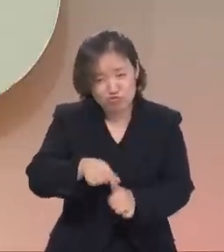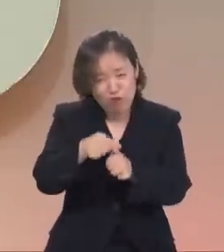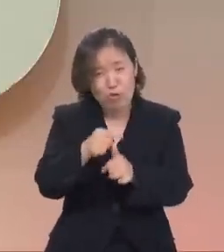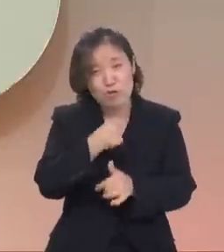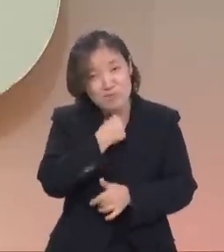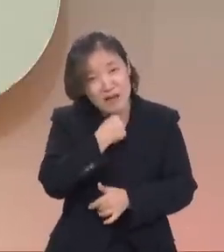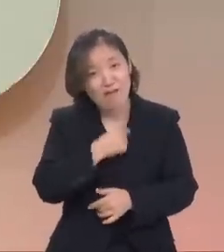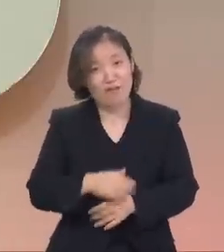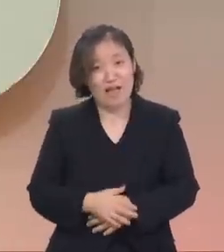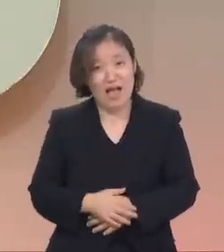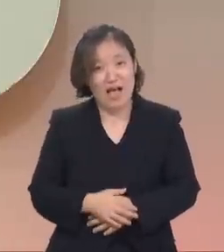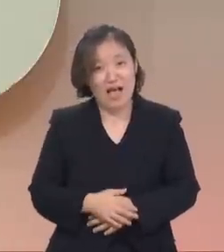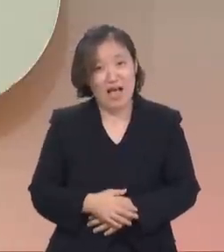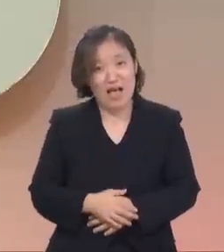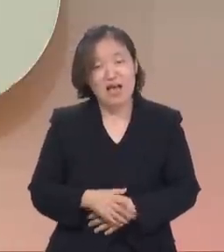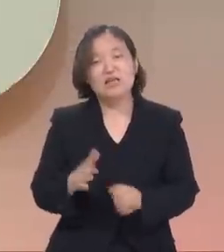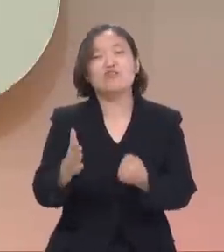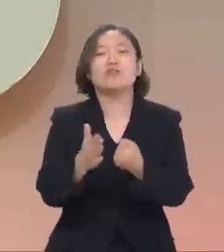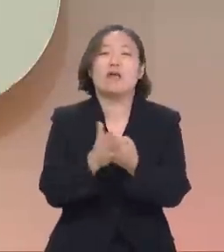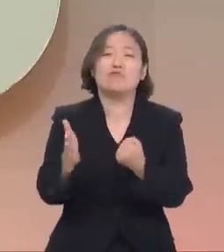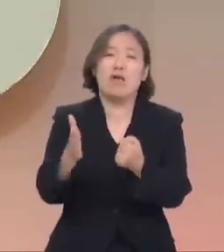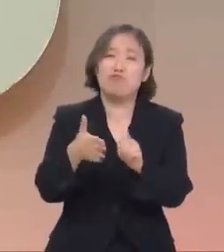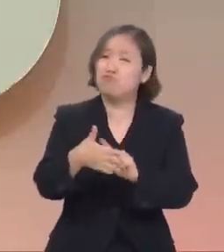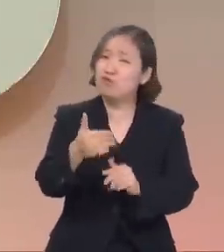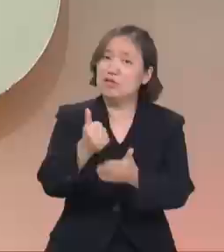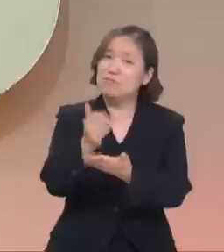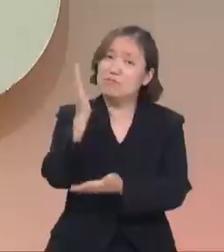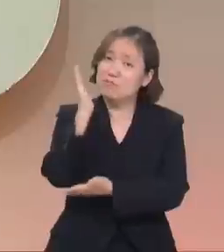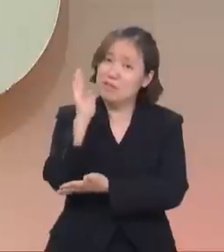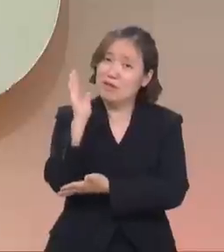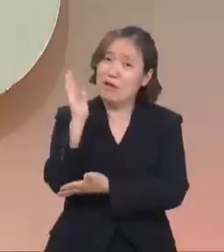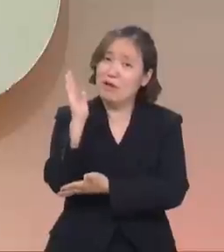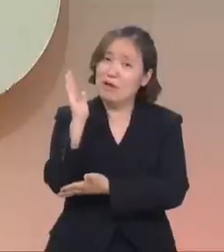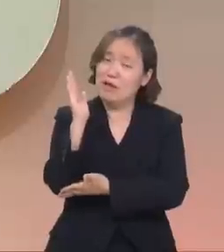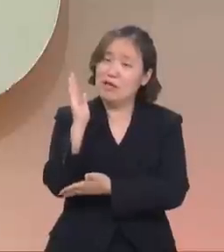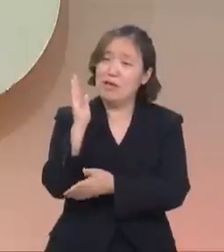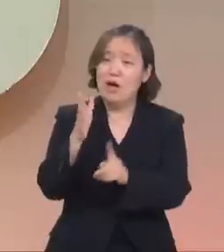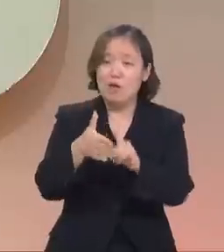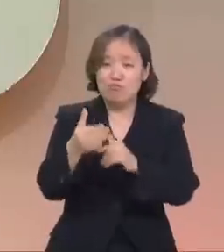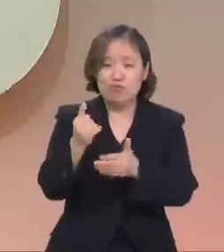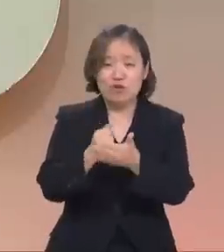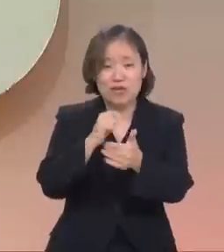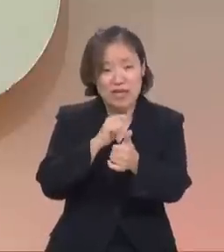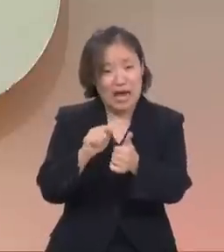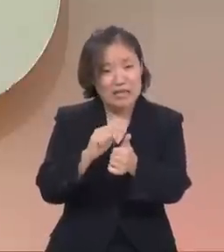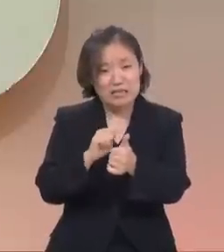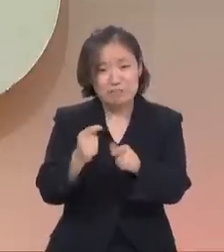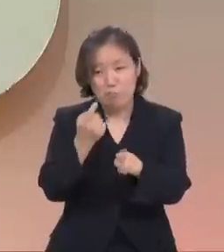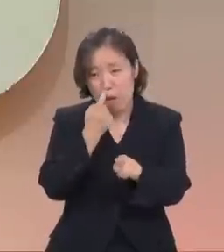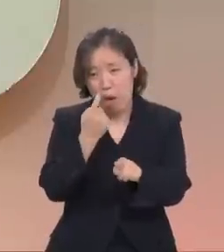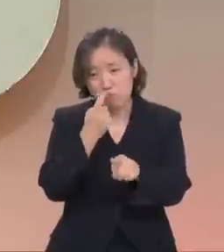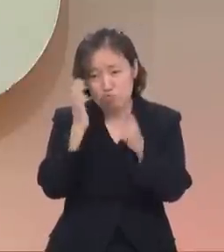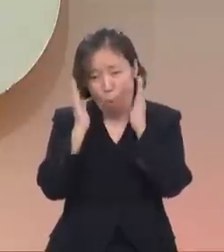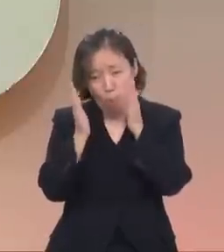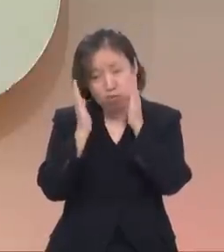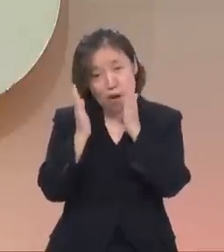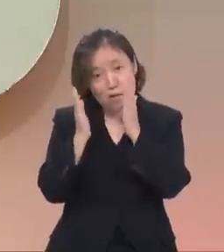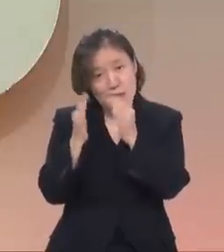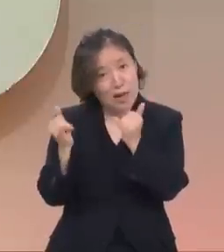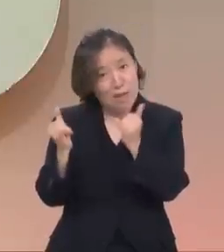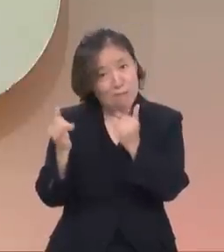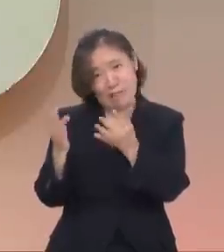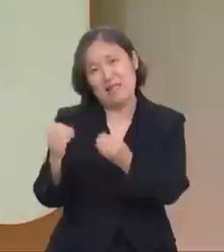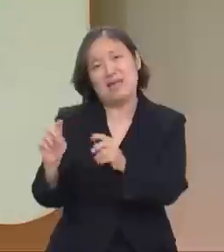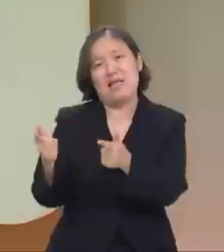위해서 부처님의 가르침을 공부하고 불교를 믿습니다라는 사람들은 의외로 많지가 않을